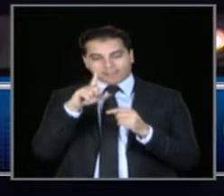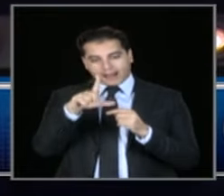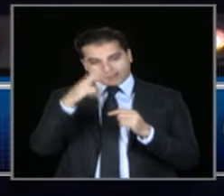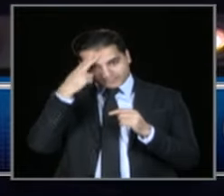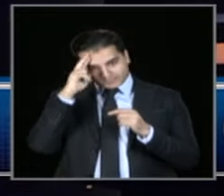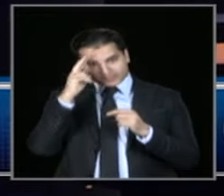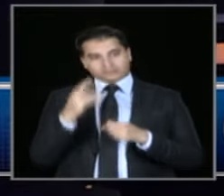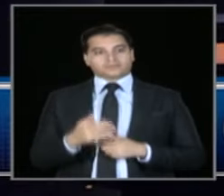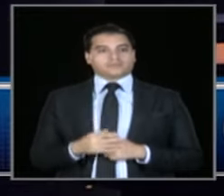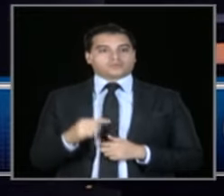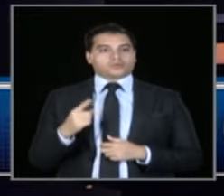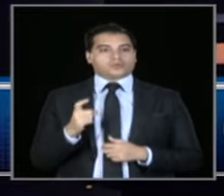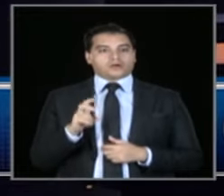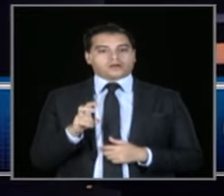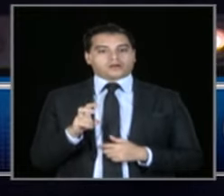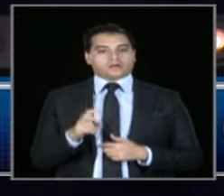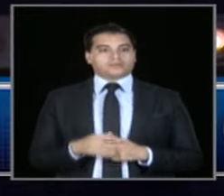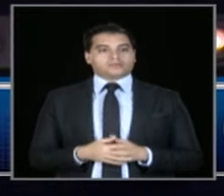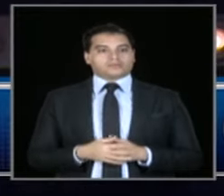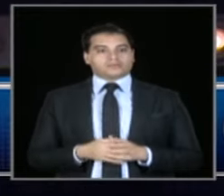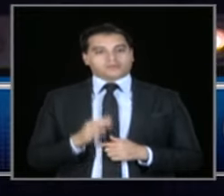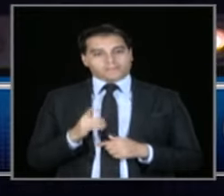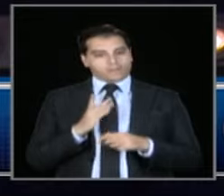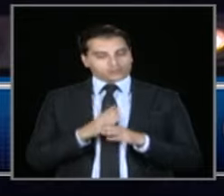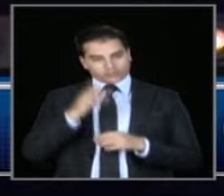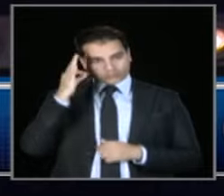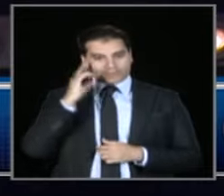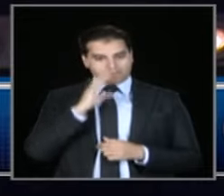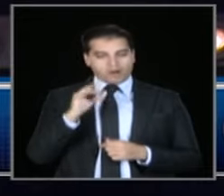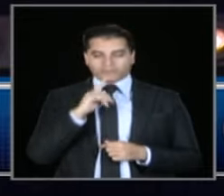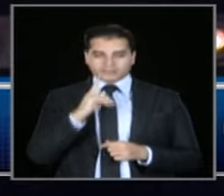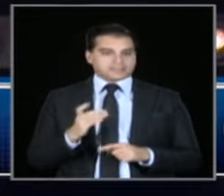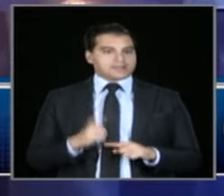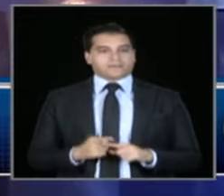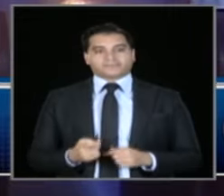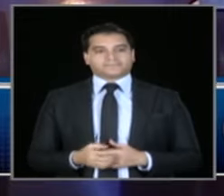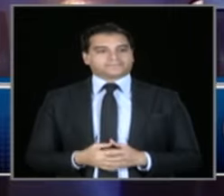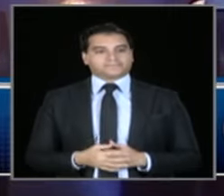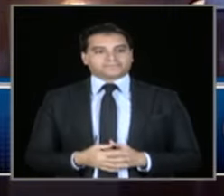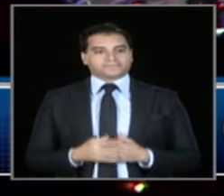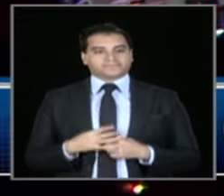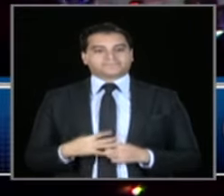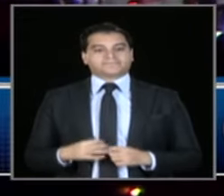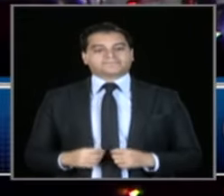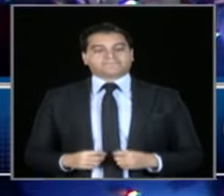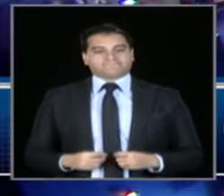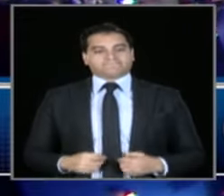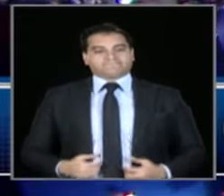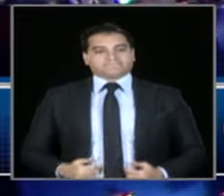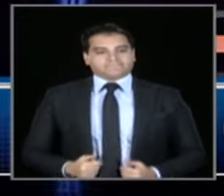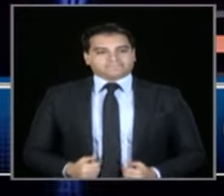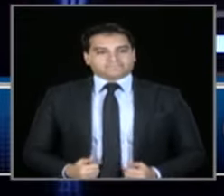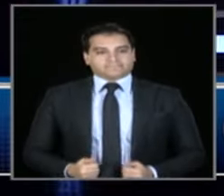فراج إجابتك؟ درة. درة طبعا ممثلة تونسية، ولكن إجابة خاطئة.